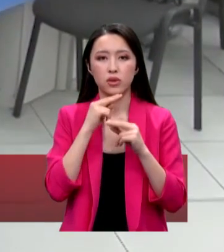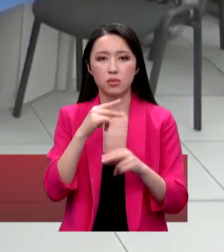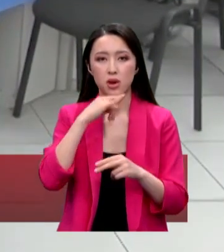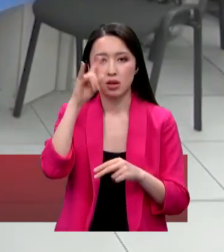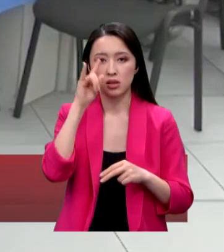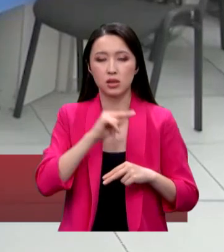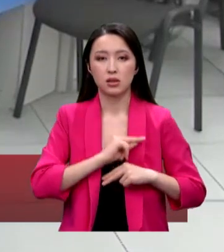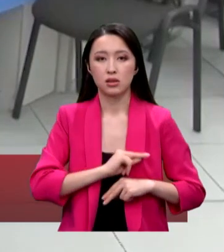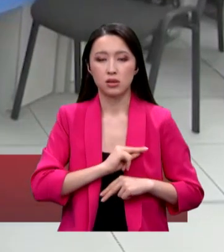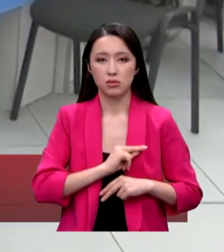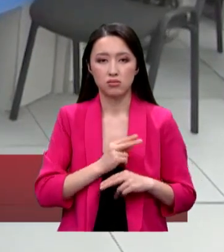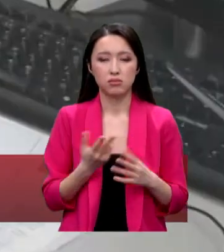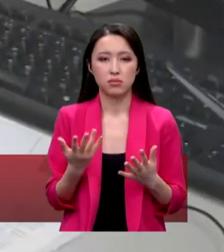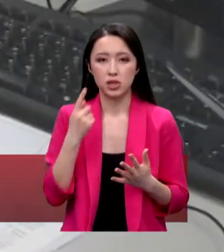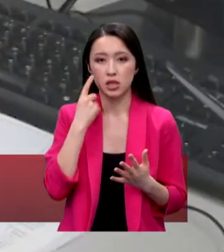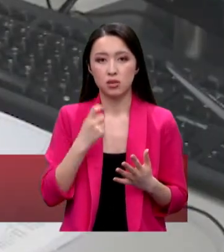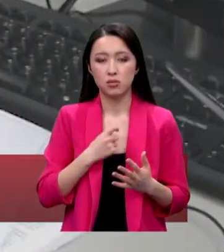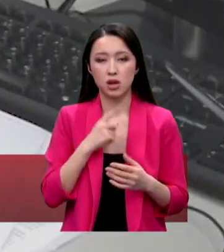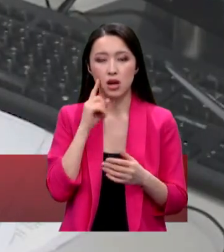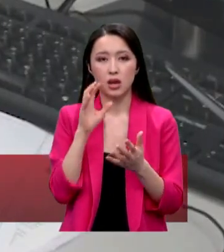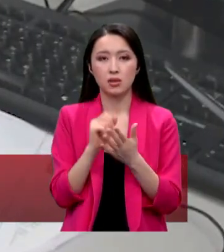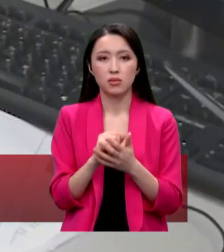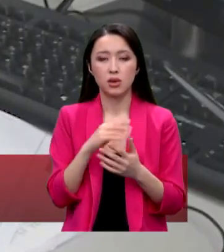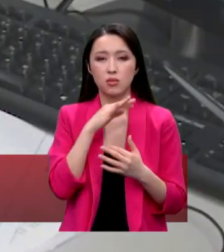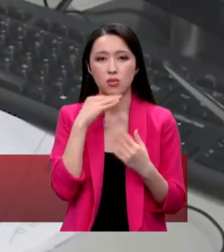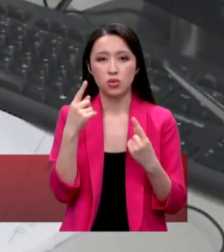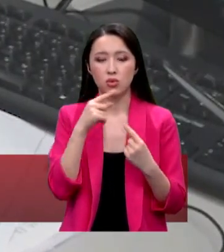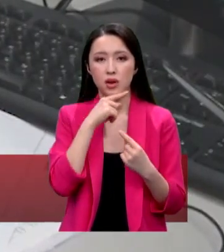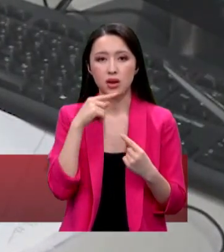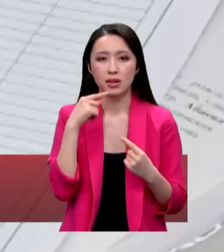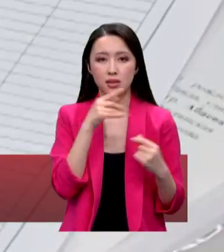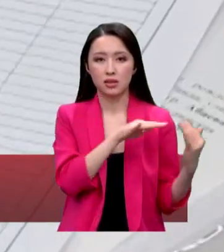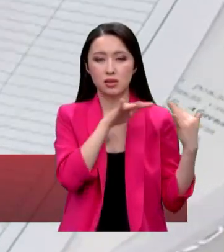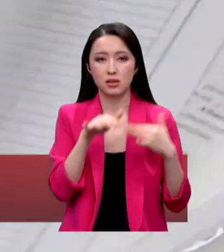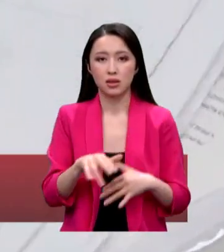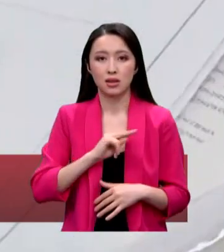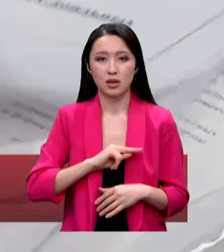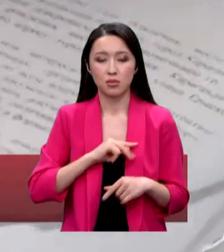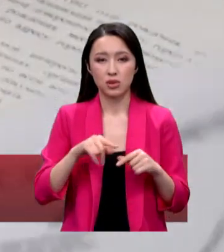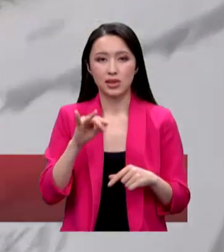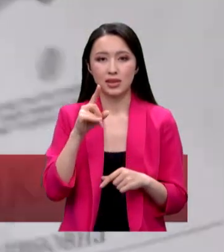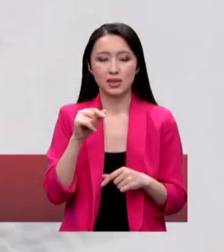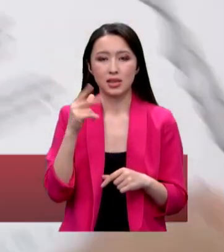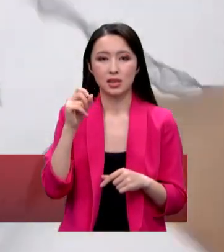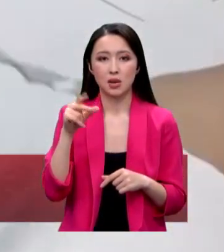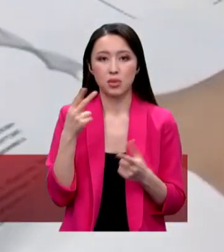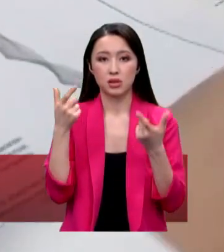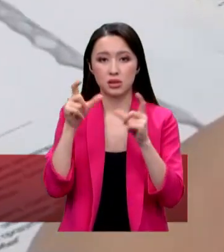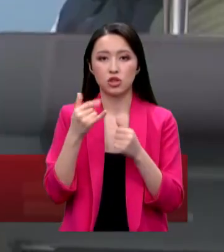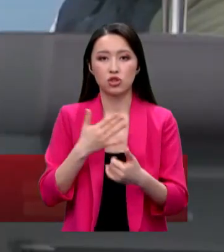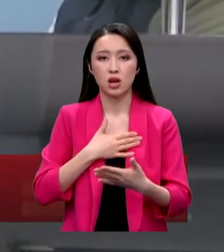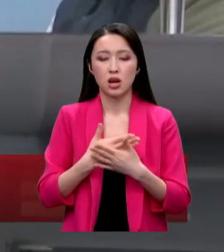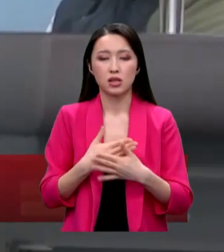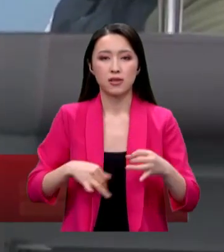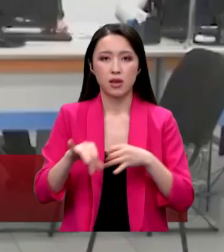казахстанцев, сообщил глава ведомства. Отметим, тема массовой миграции российских кадров в Казахстан из-за западных санкций сейчас активно обсуждается